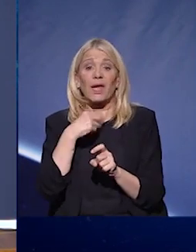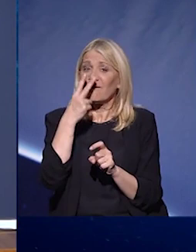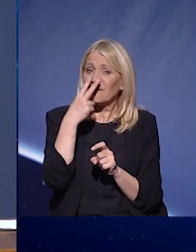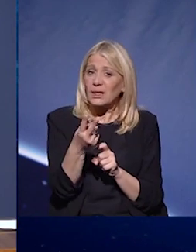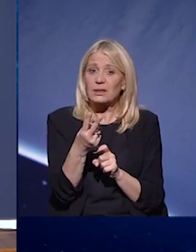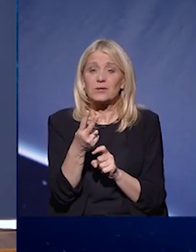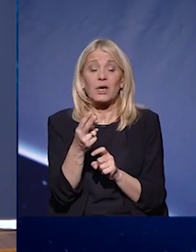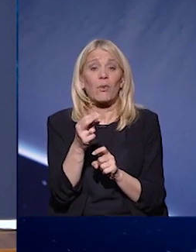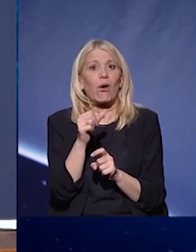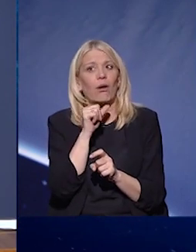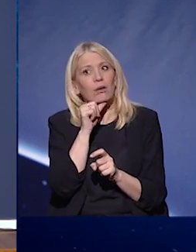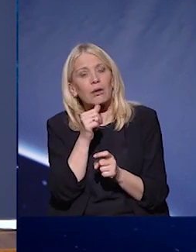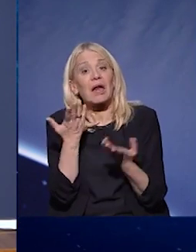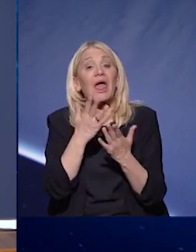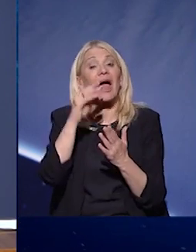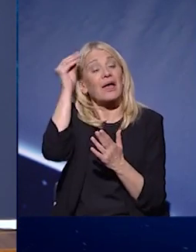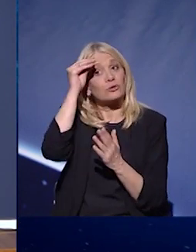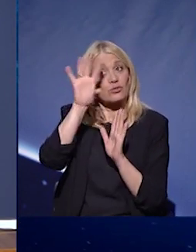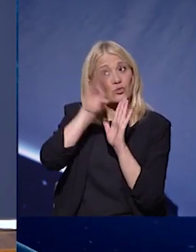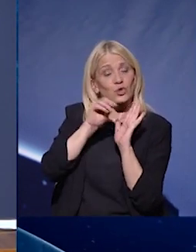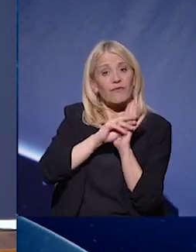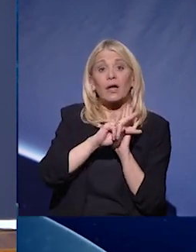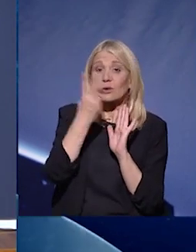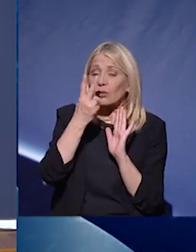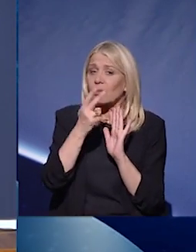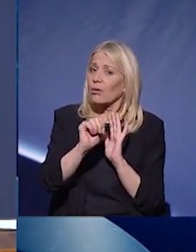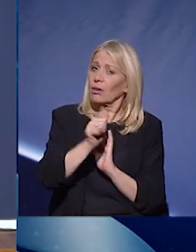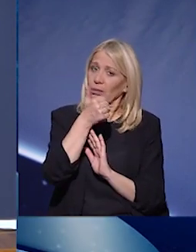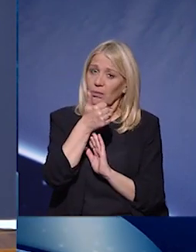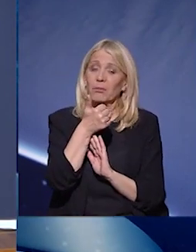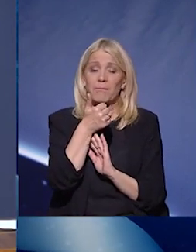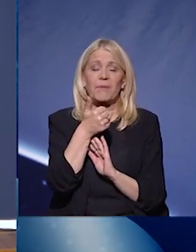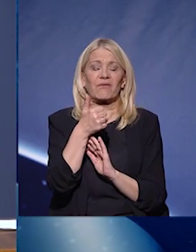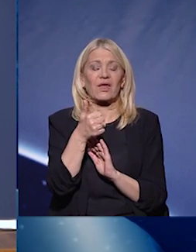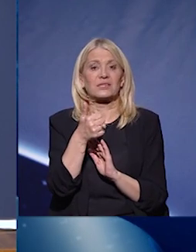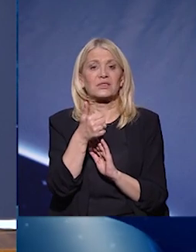ćemo i eventualno neke iskustva drugih, normalno prvenstveno